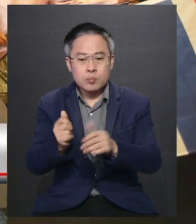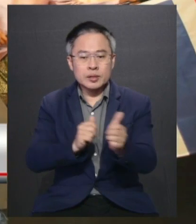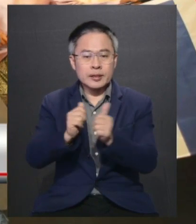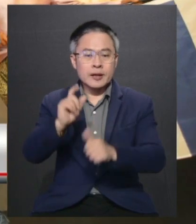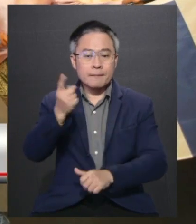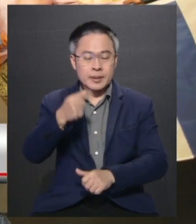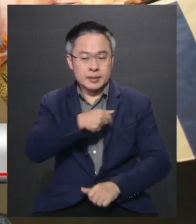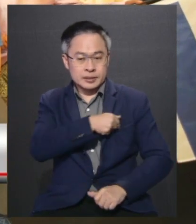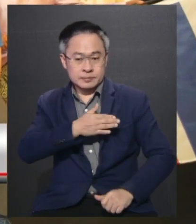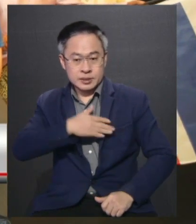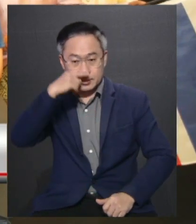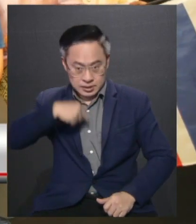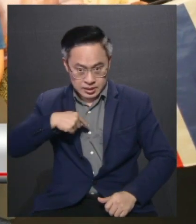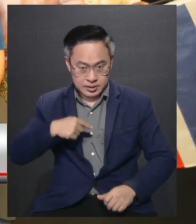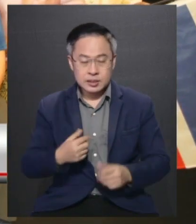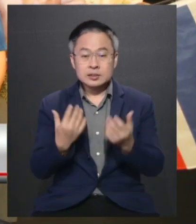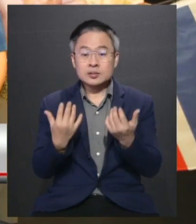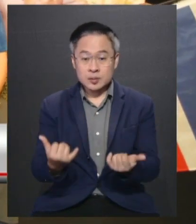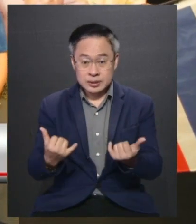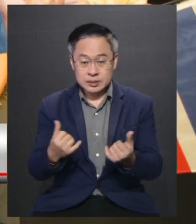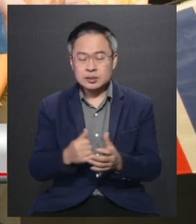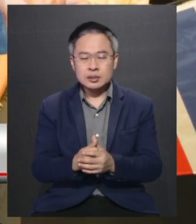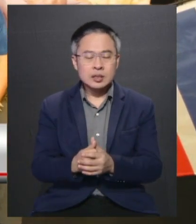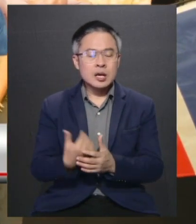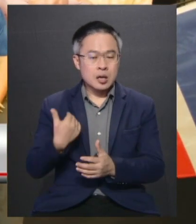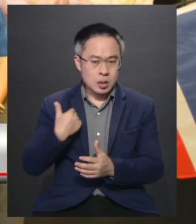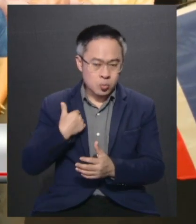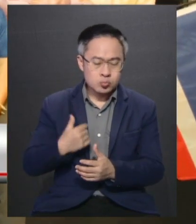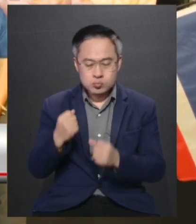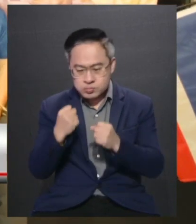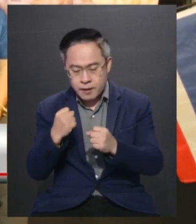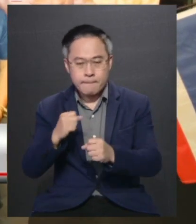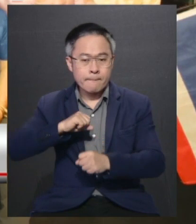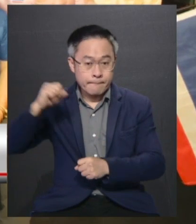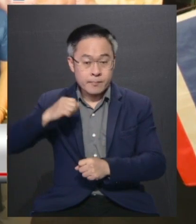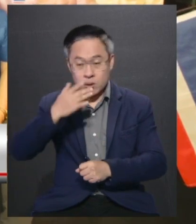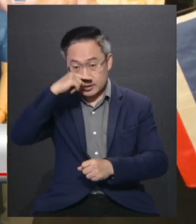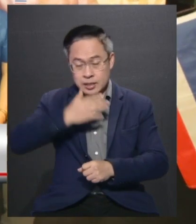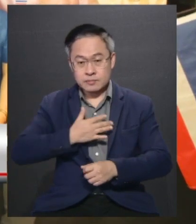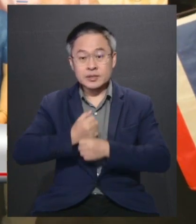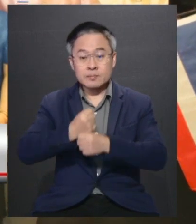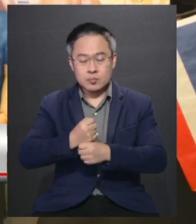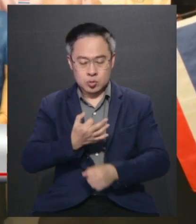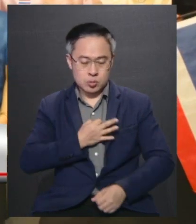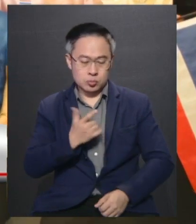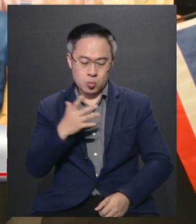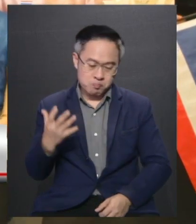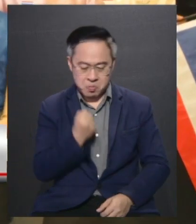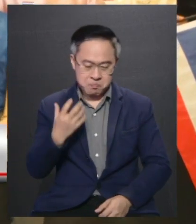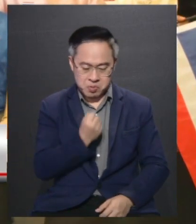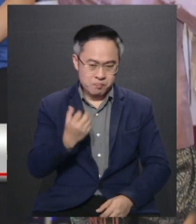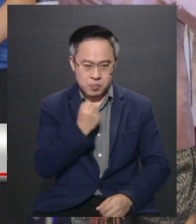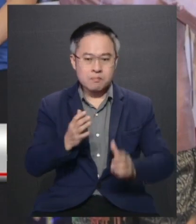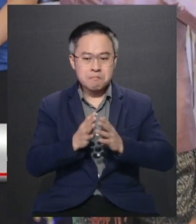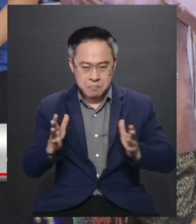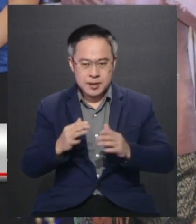แข่งขันในนามทีมชาติซึ่งในรายการนี้เราต้องทำผลงานให้ดีที่สุดคว้าเหรียญมาให้กับประเทศไทยให้ได้